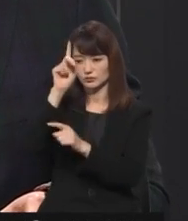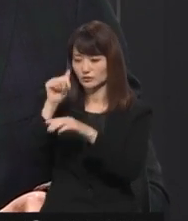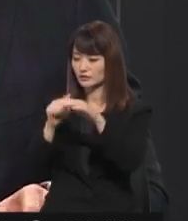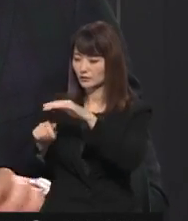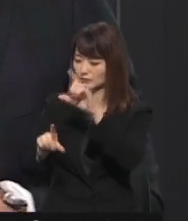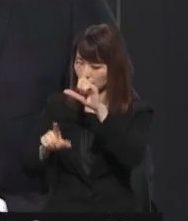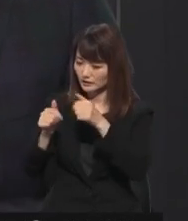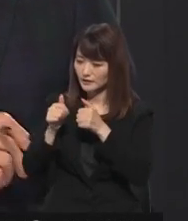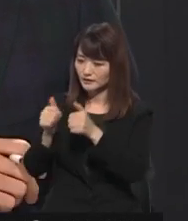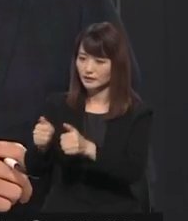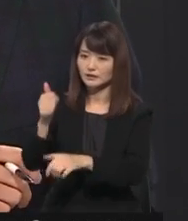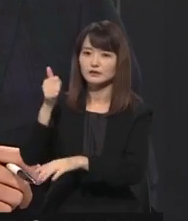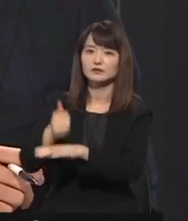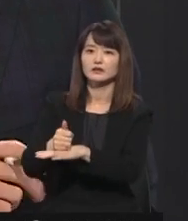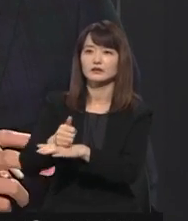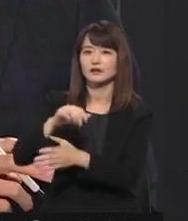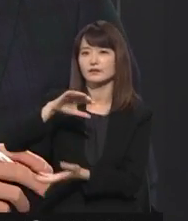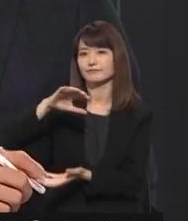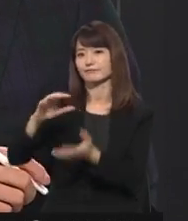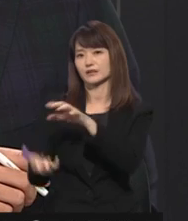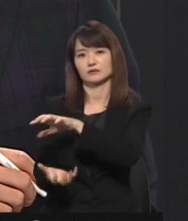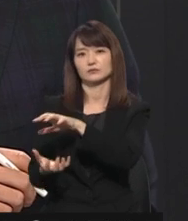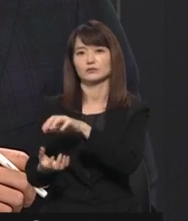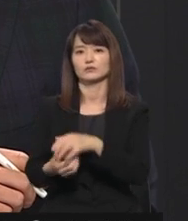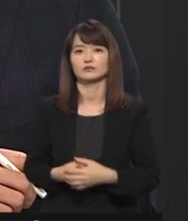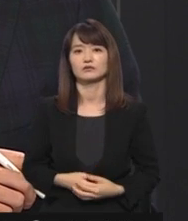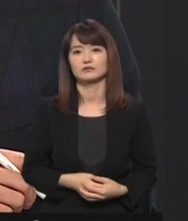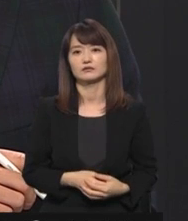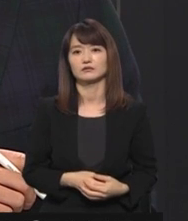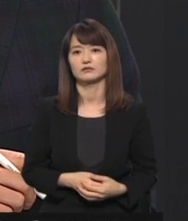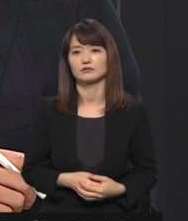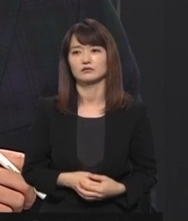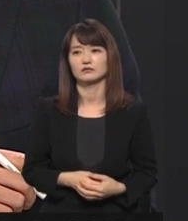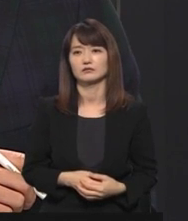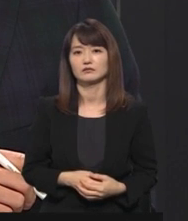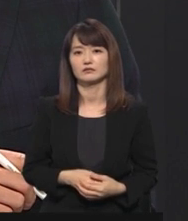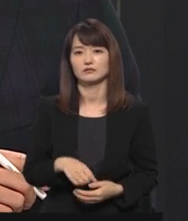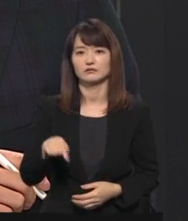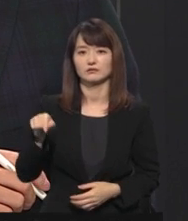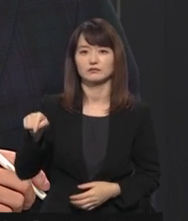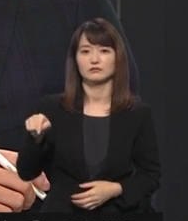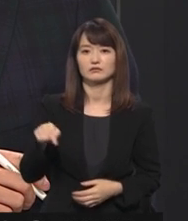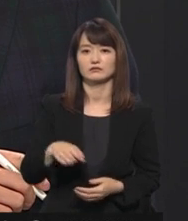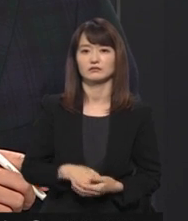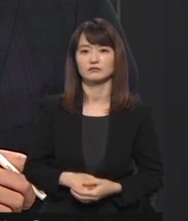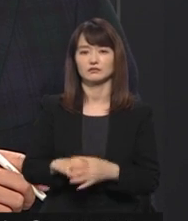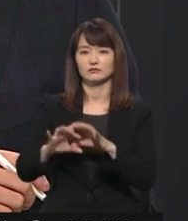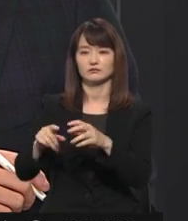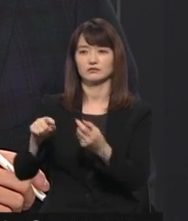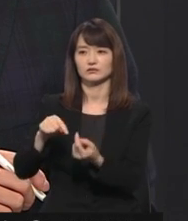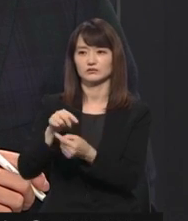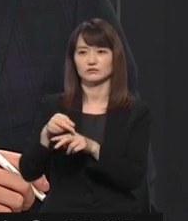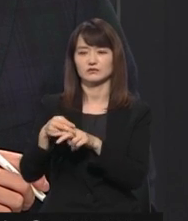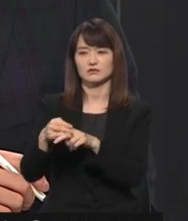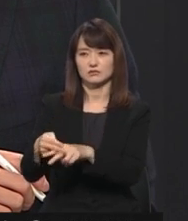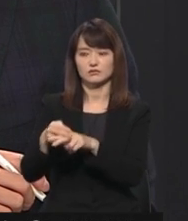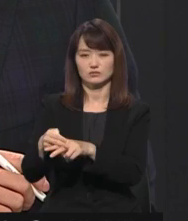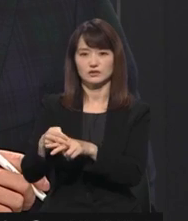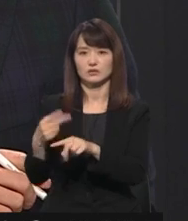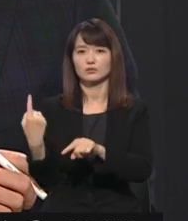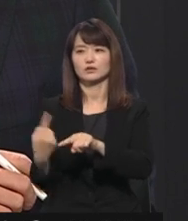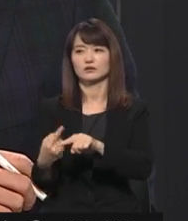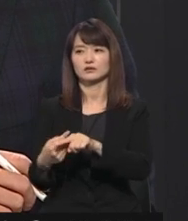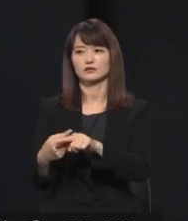결과를 바꿀 수 있다 라고 얘기하는 건 이건 사실은 거의 이제 일종의 국적 농간에 다름 아닌 이런 상황이거든요